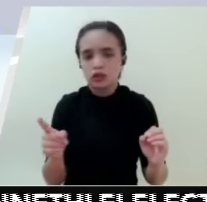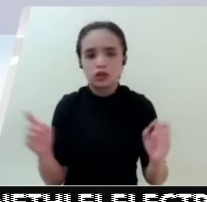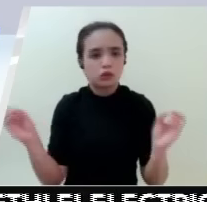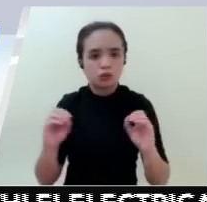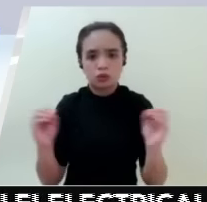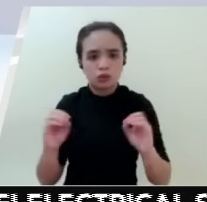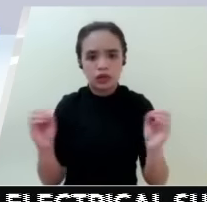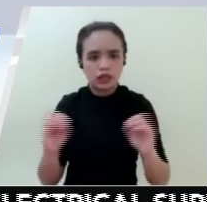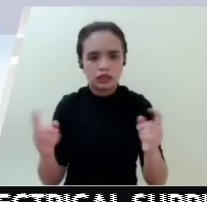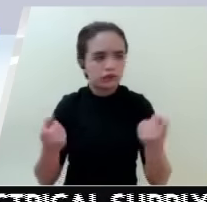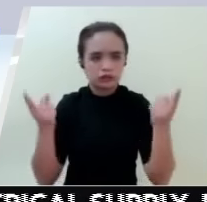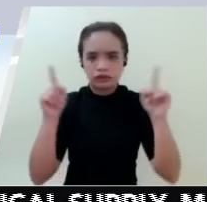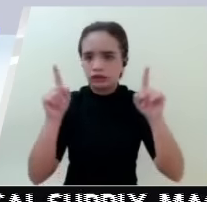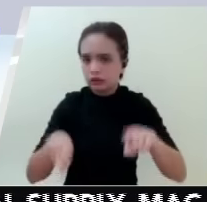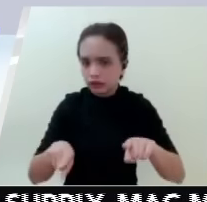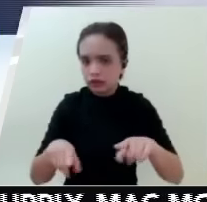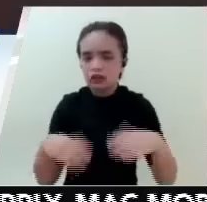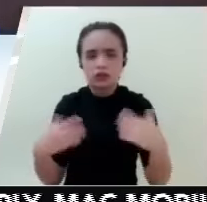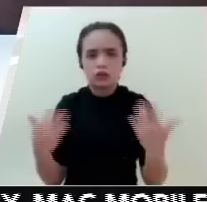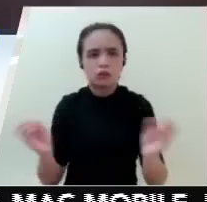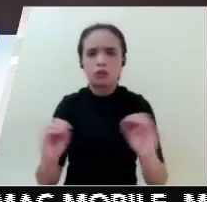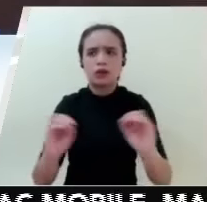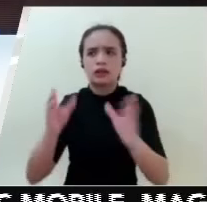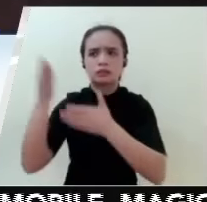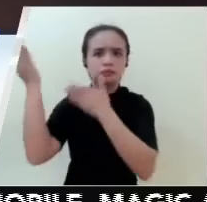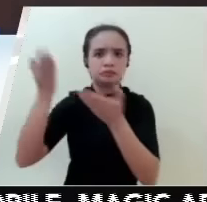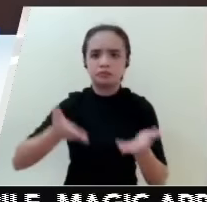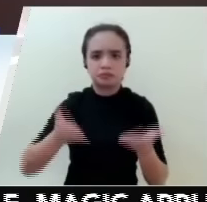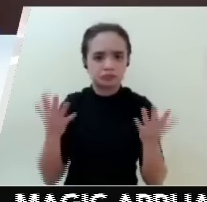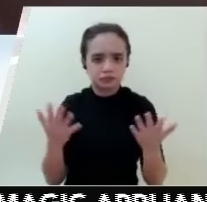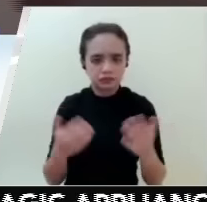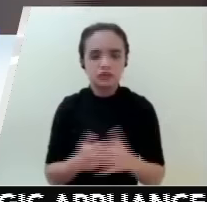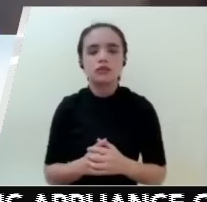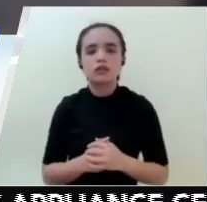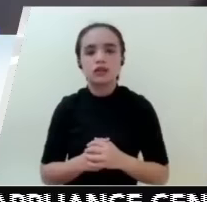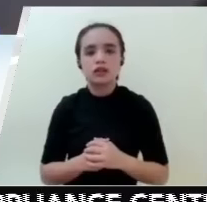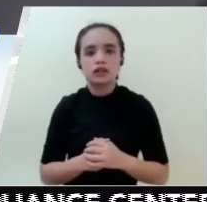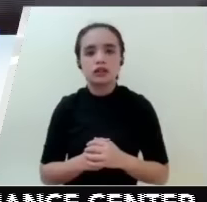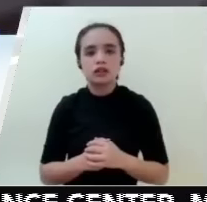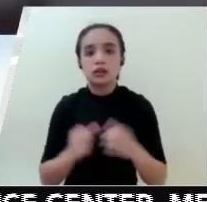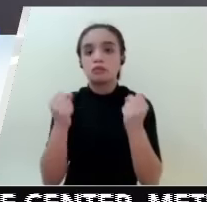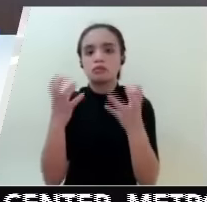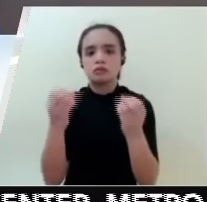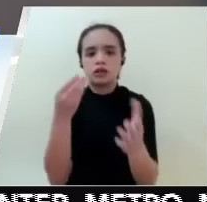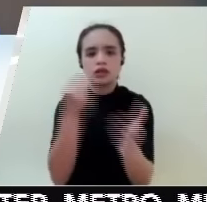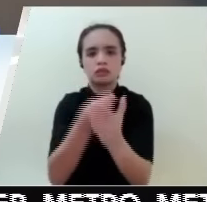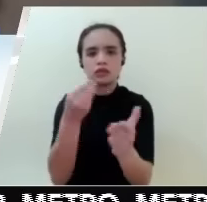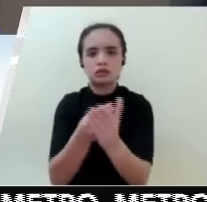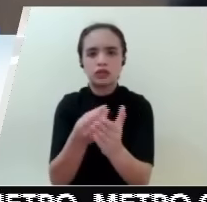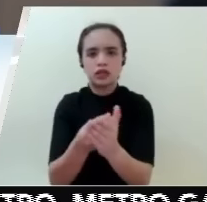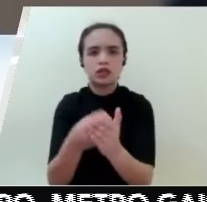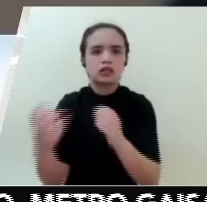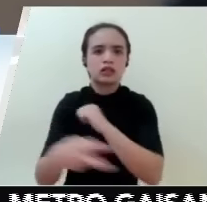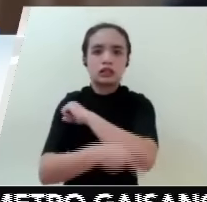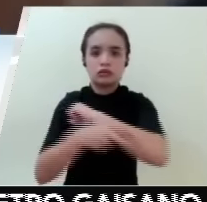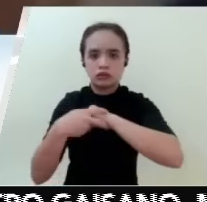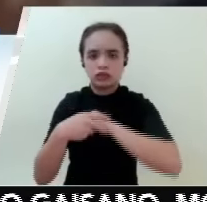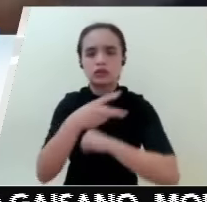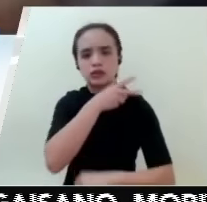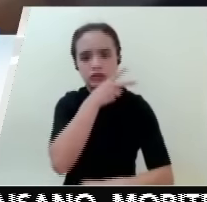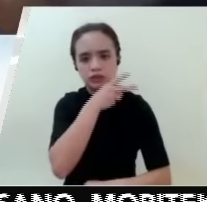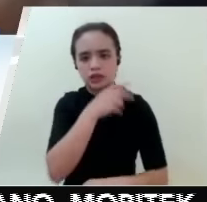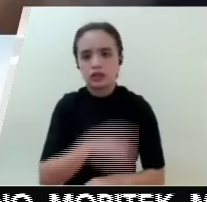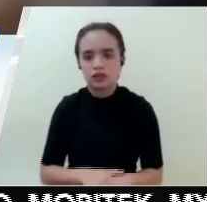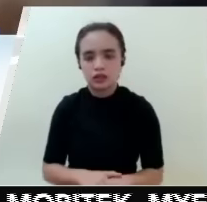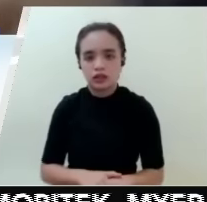nangyayari, walang dumarating talaga. Milyong-milyong piso na raw ang natangay ng suspect. Naging susi raw ang impormasyong ibinigay